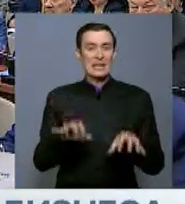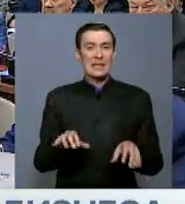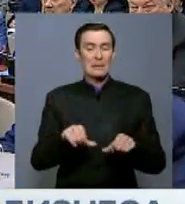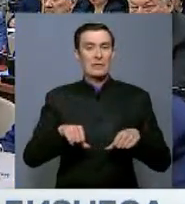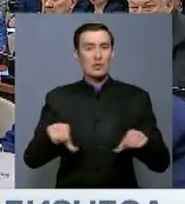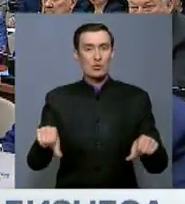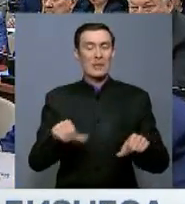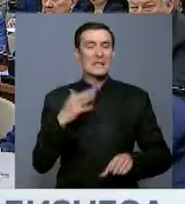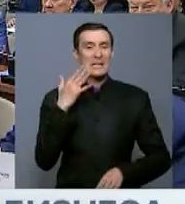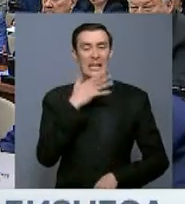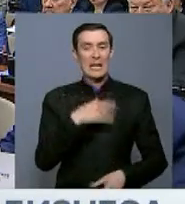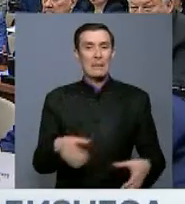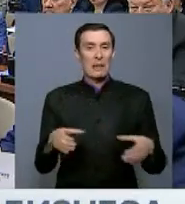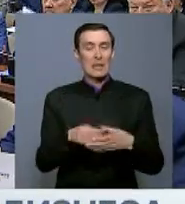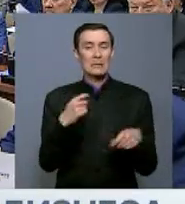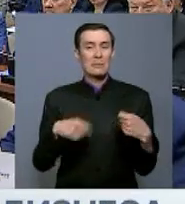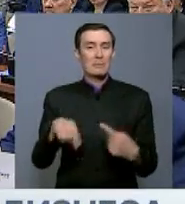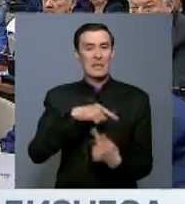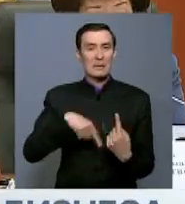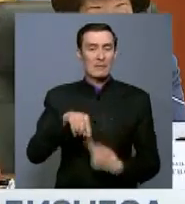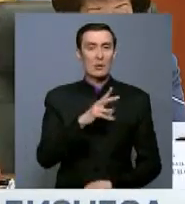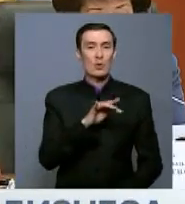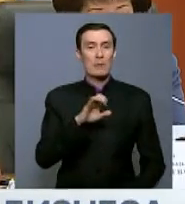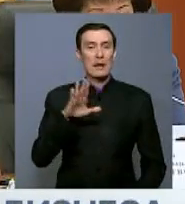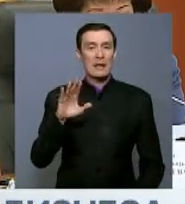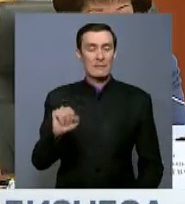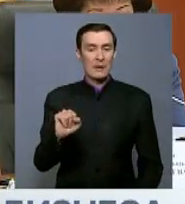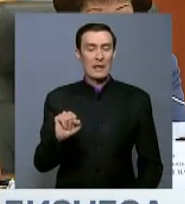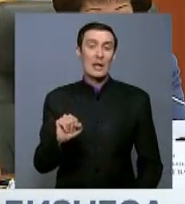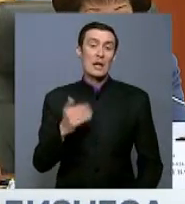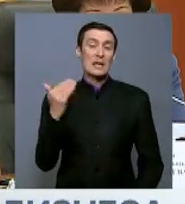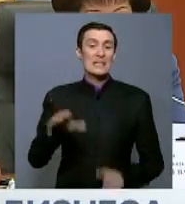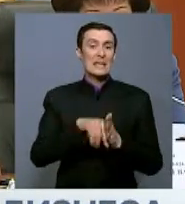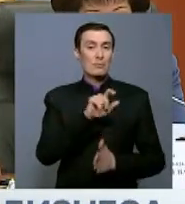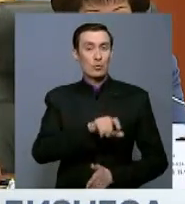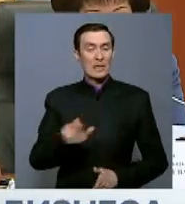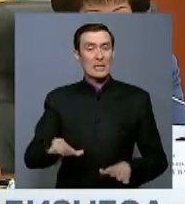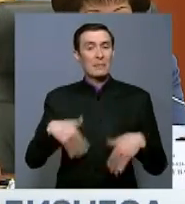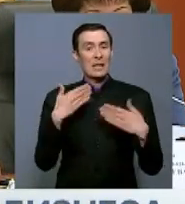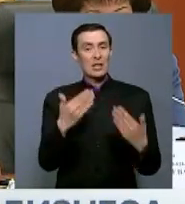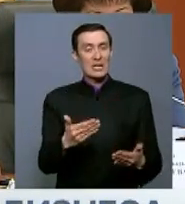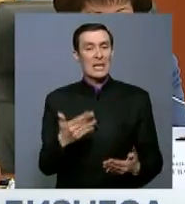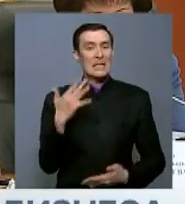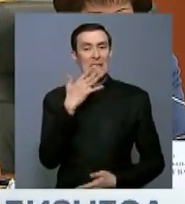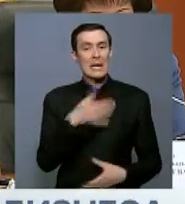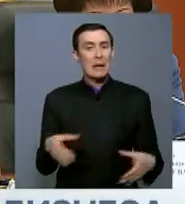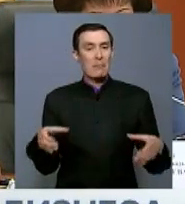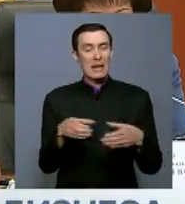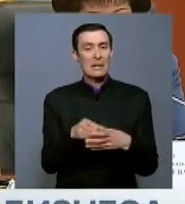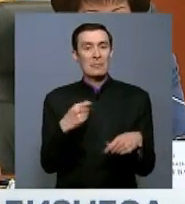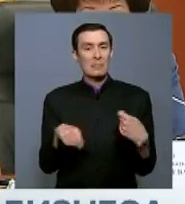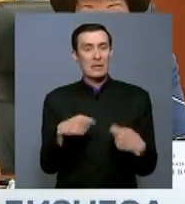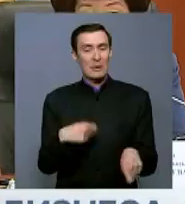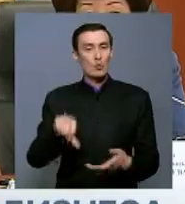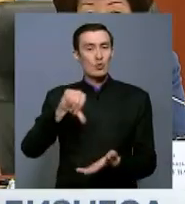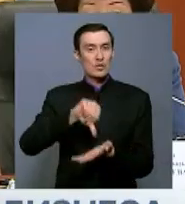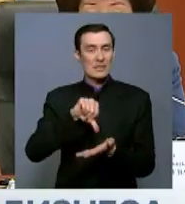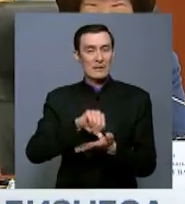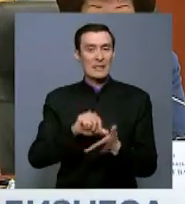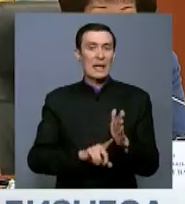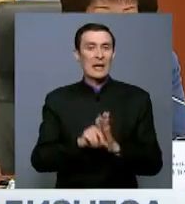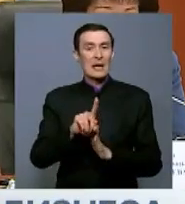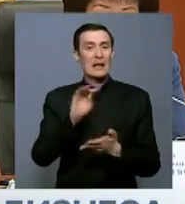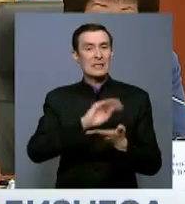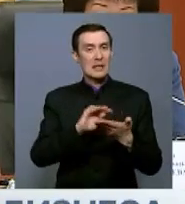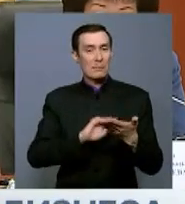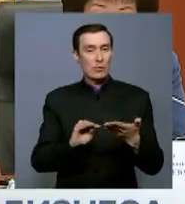председателем Президиума Национальной палаты предпринимателей Тимура Кулебаева. В свою очередь депутаты предложили Нацпалате предпринимателей участвовать на стадии